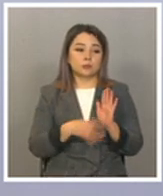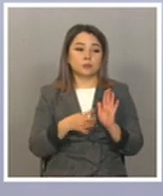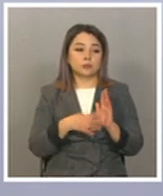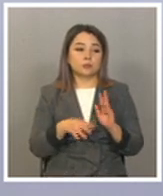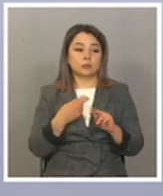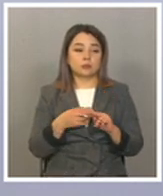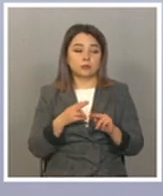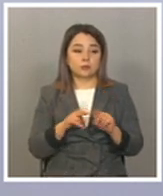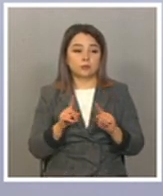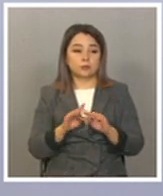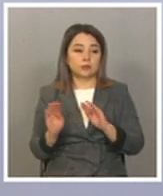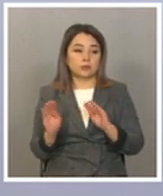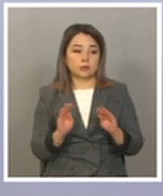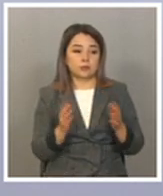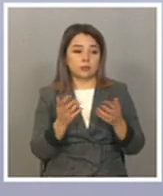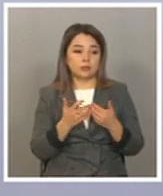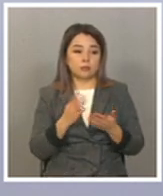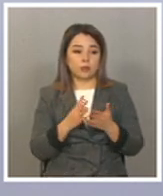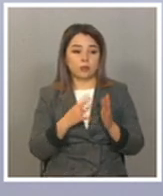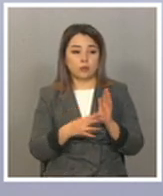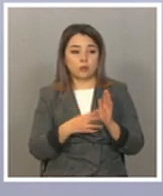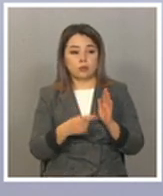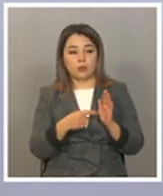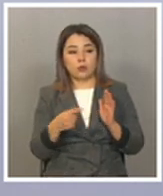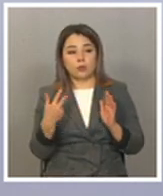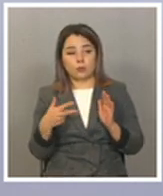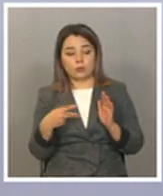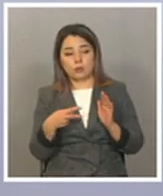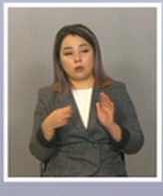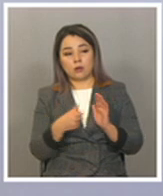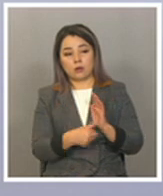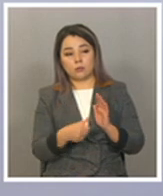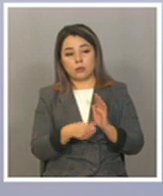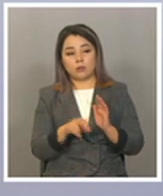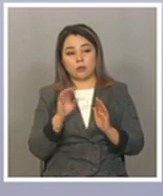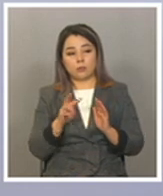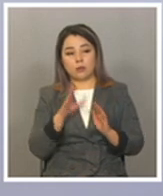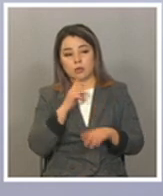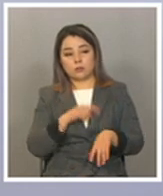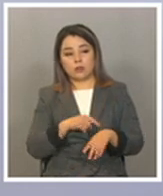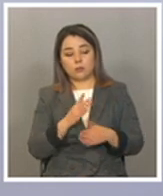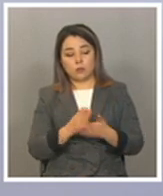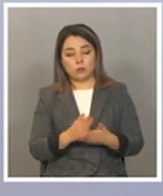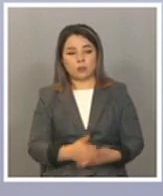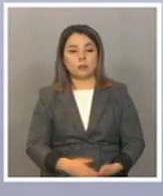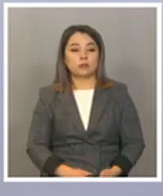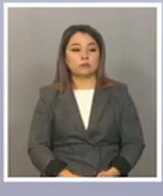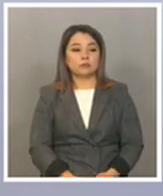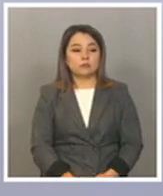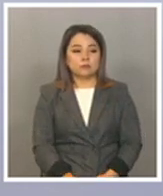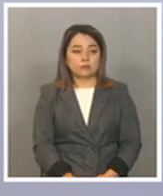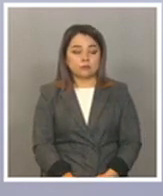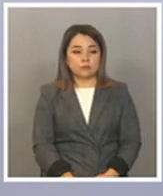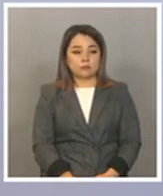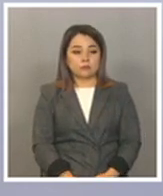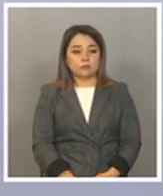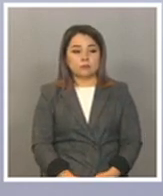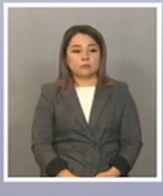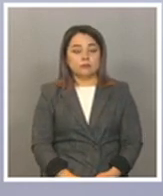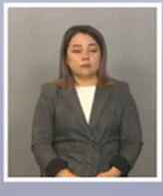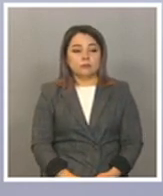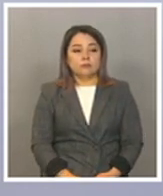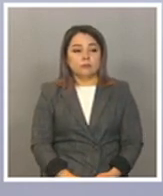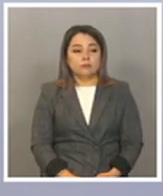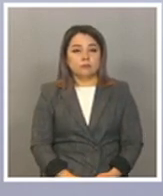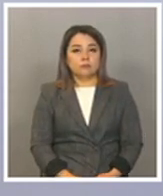v2 тең 90 километр сағат болды. Себебі біз бастапқыда v2-ні x деп белгілегенбіз.